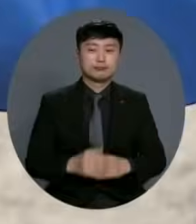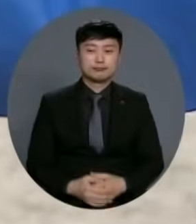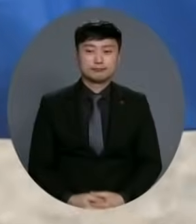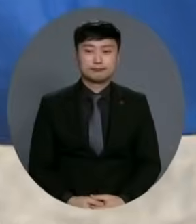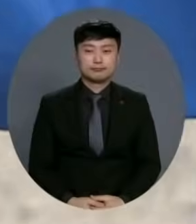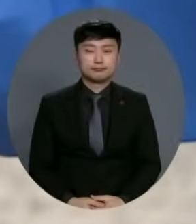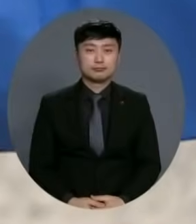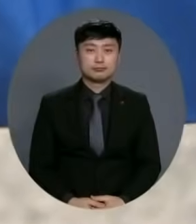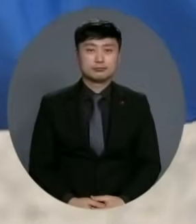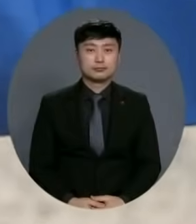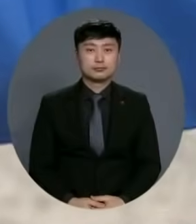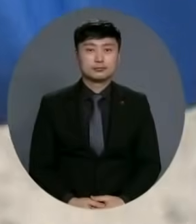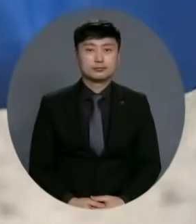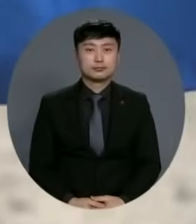뉴스 수입니다